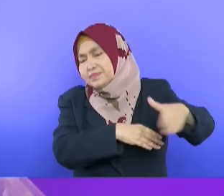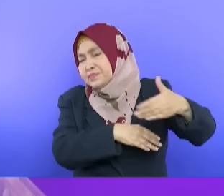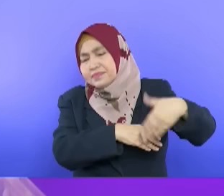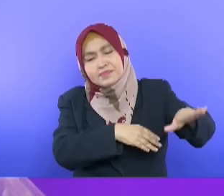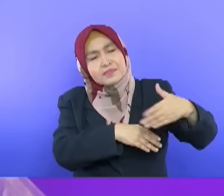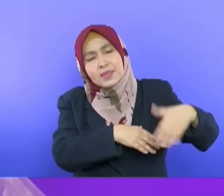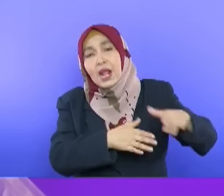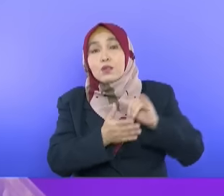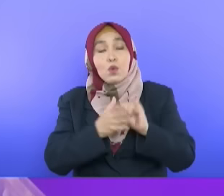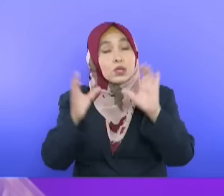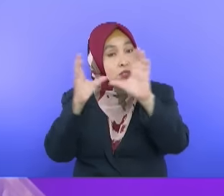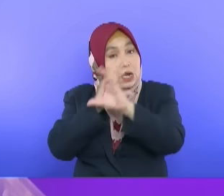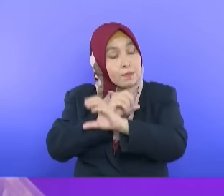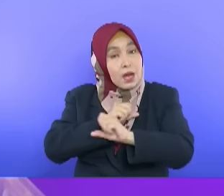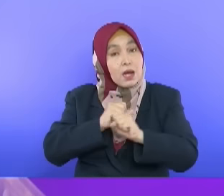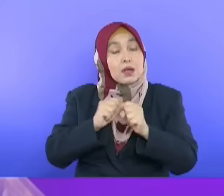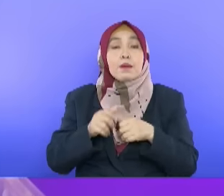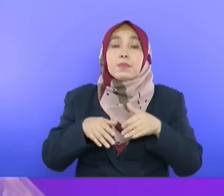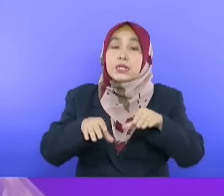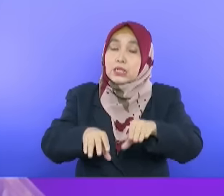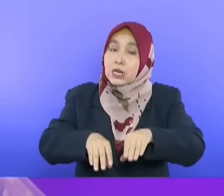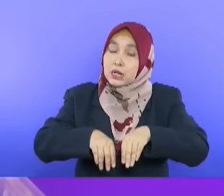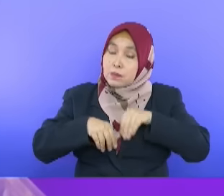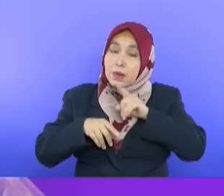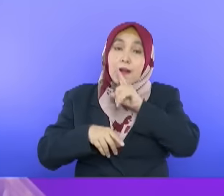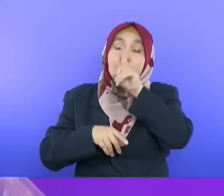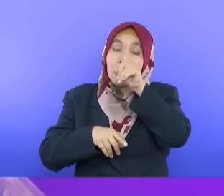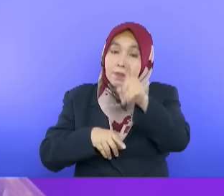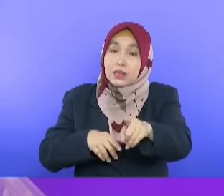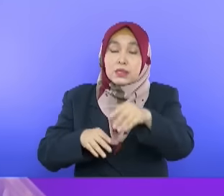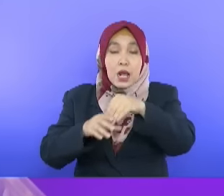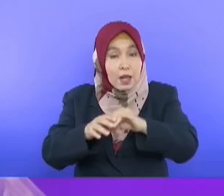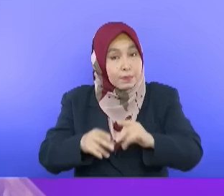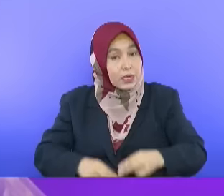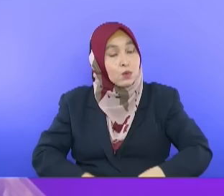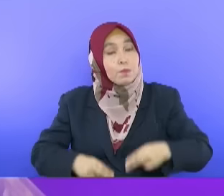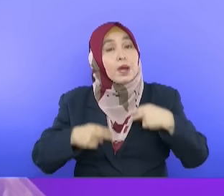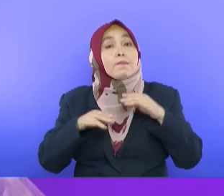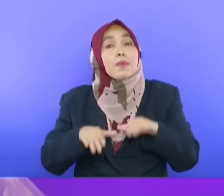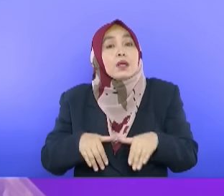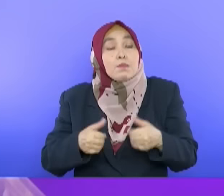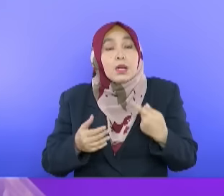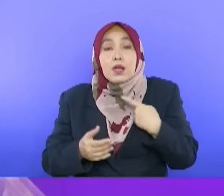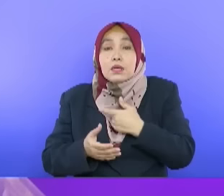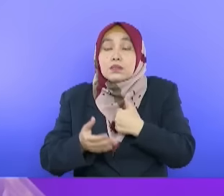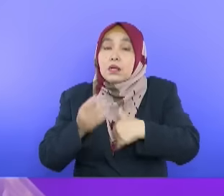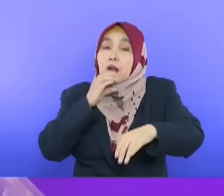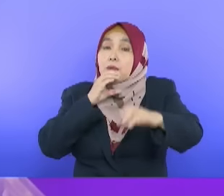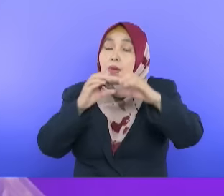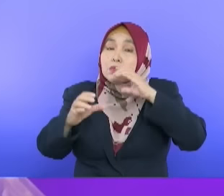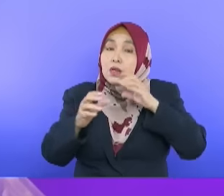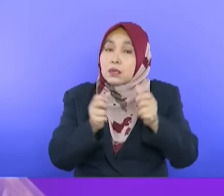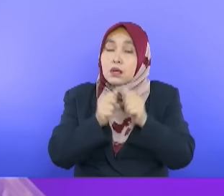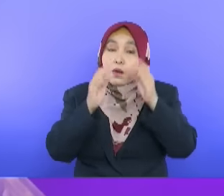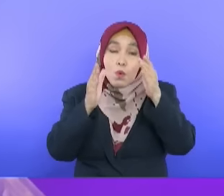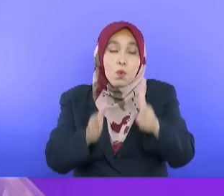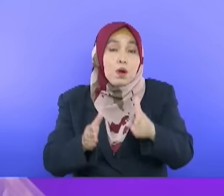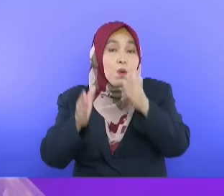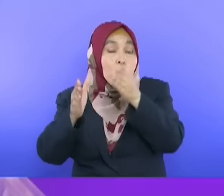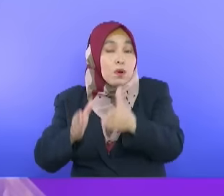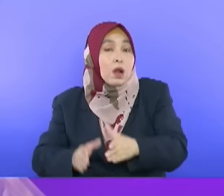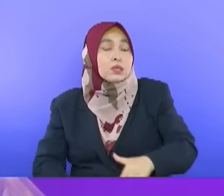adalah sabaran menerima Al Haq dalam kehidupan dan Bagaimanakah kita berinteraksi dengan orang-orang yang